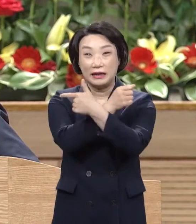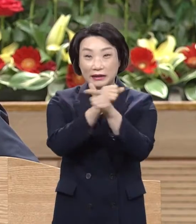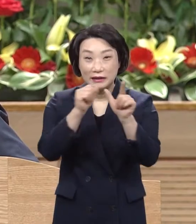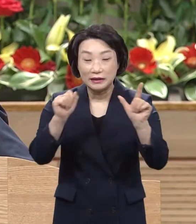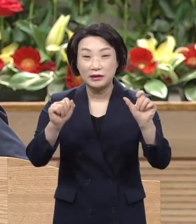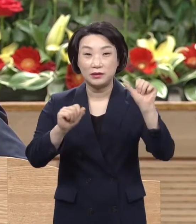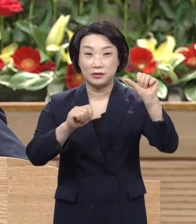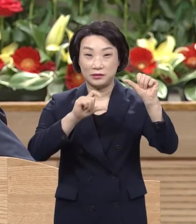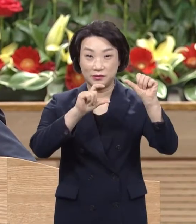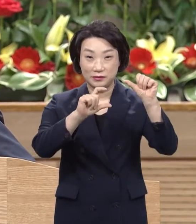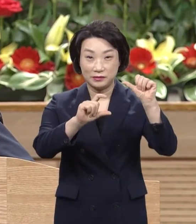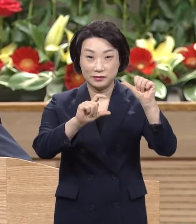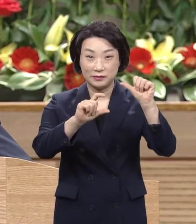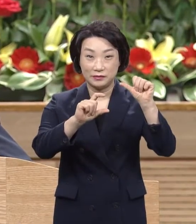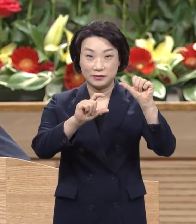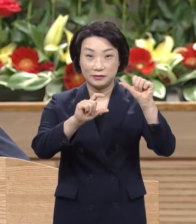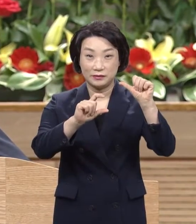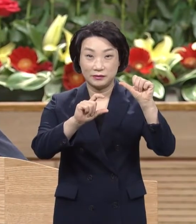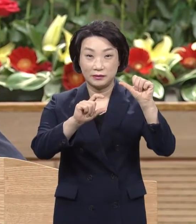갈라디아서 5장